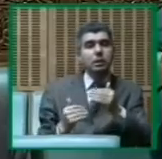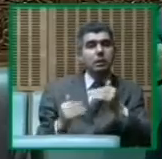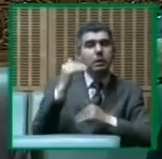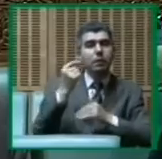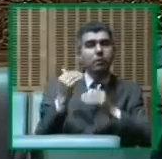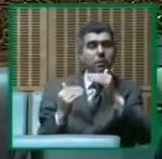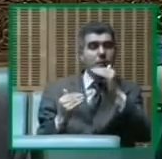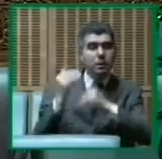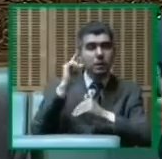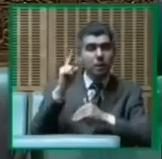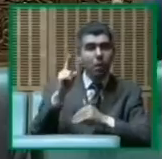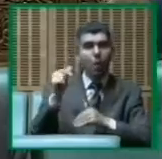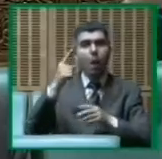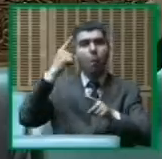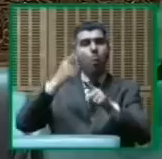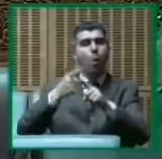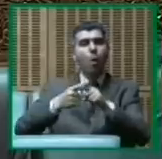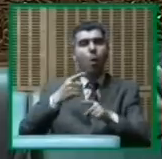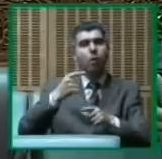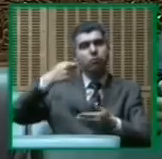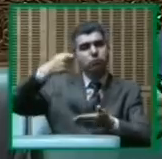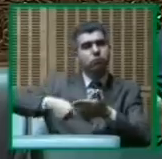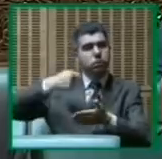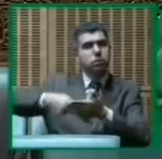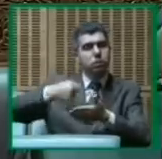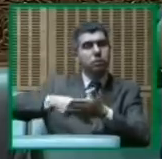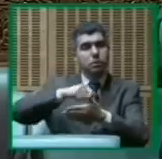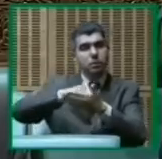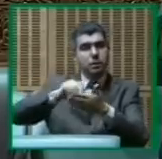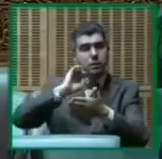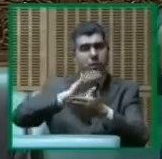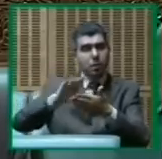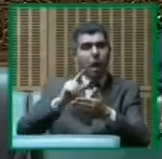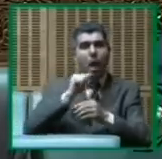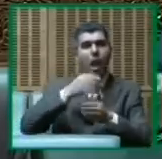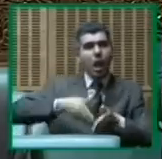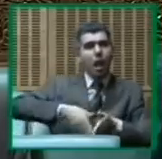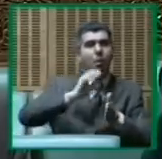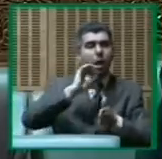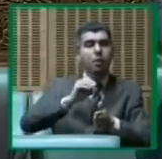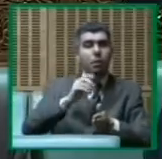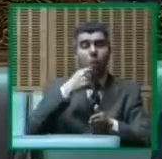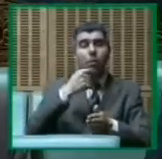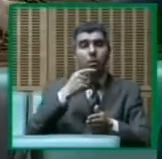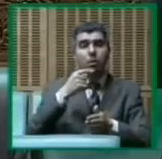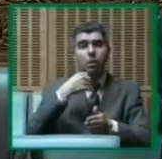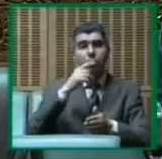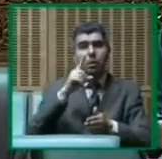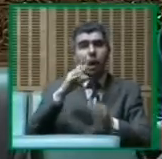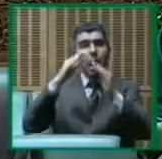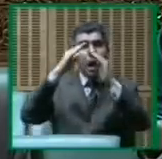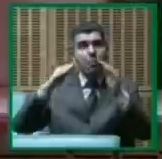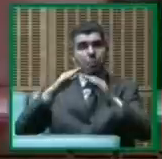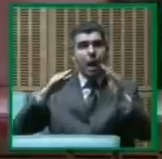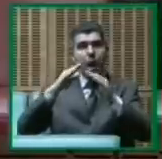السيد حرمناه من الماء وحرمناه من واحد العدد ديال الامور والوضعيه الفلاحيه ماشي هي هذيك، معناتها نقول له سير دخل دير براكه في الدار